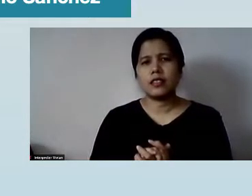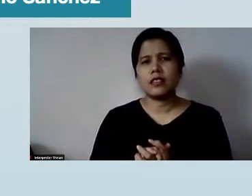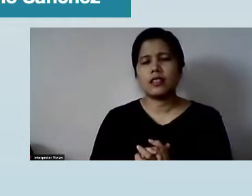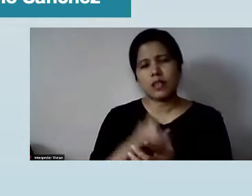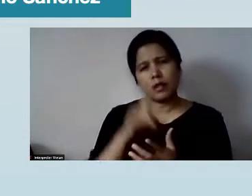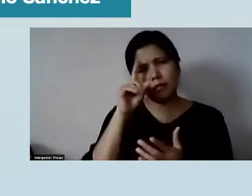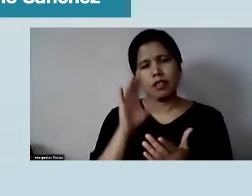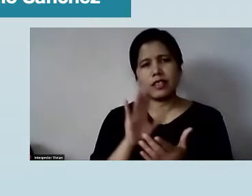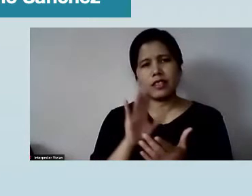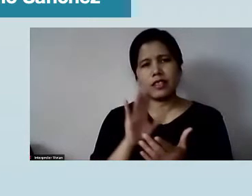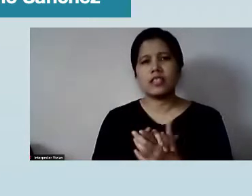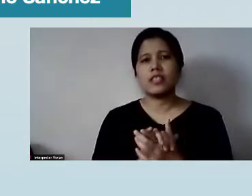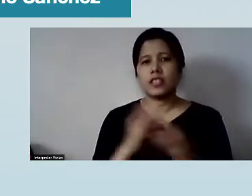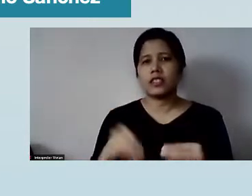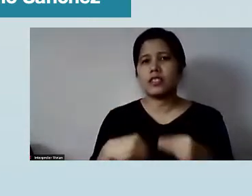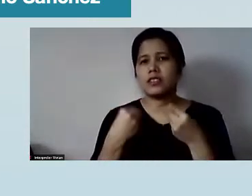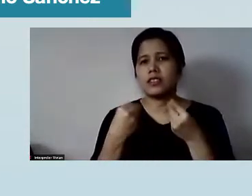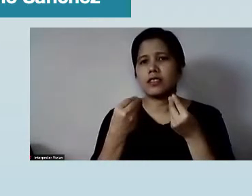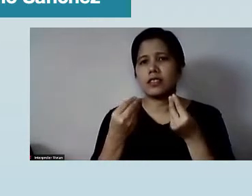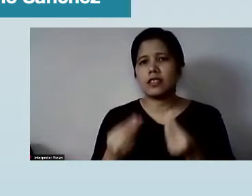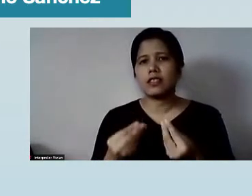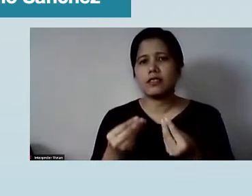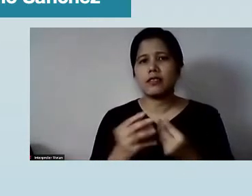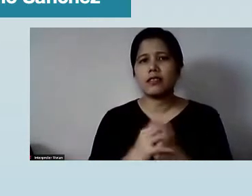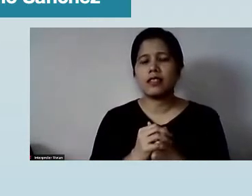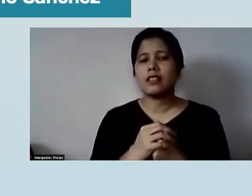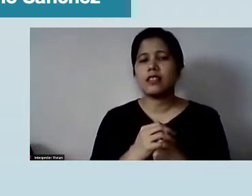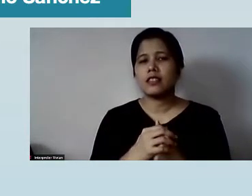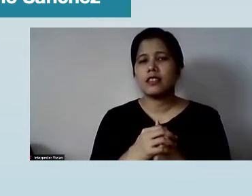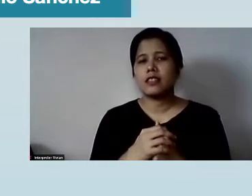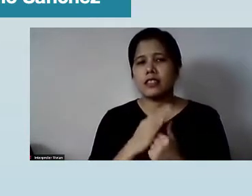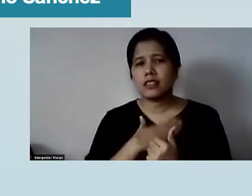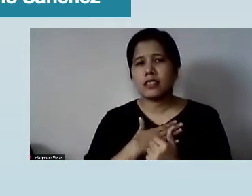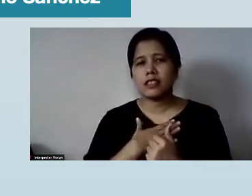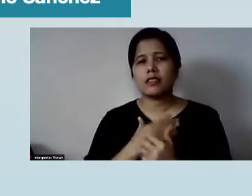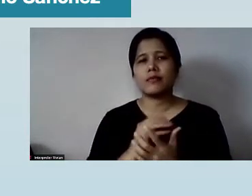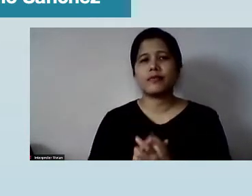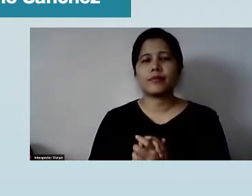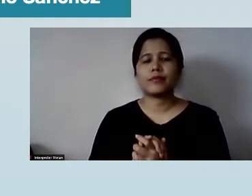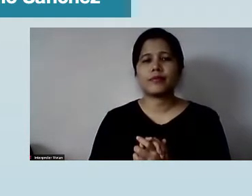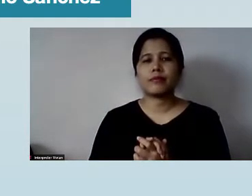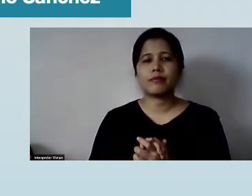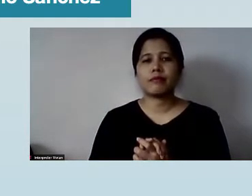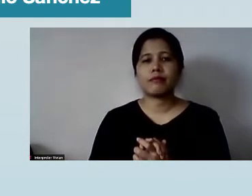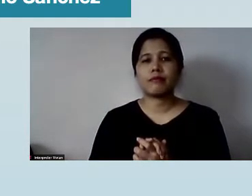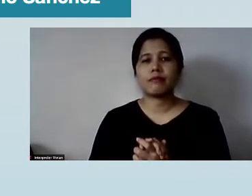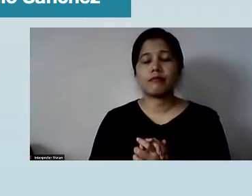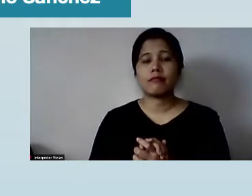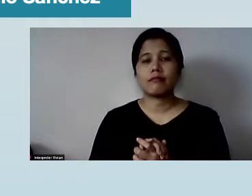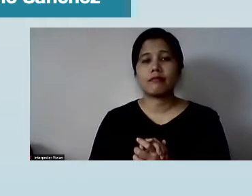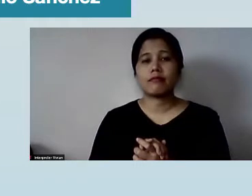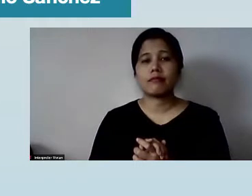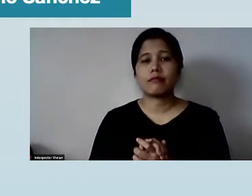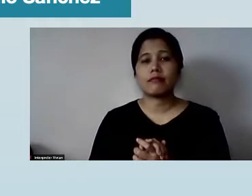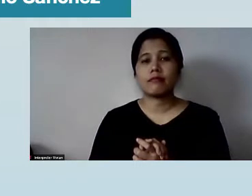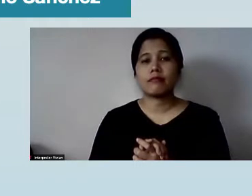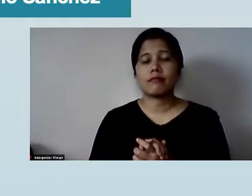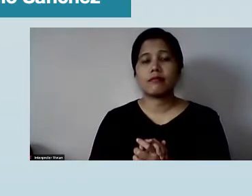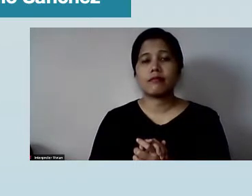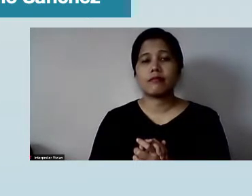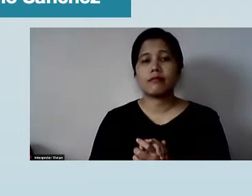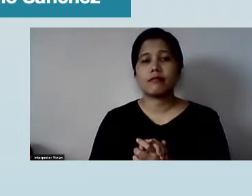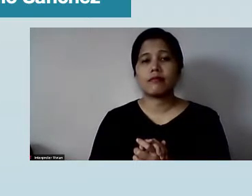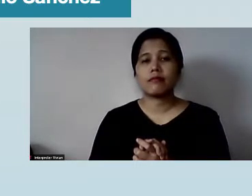believe could give yung hinihingi nila, it's fine, no? And then we're talking here